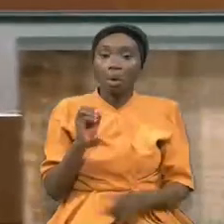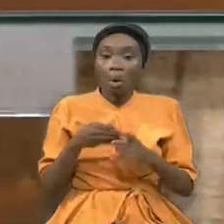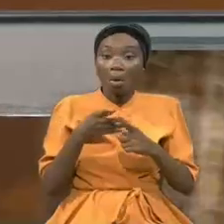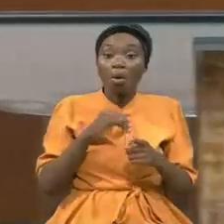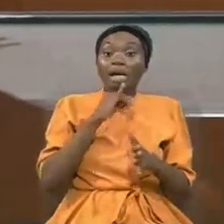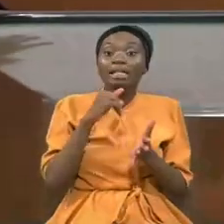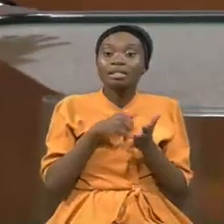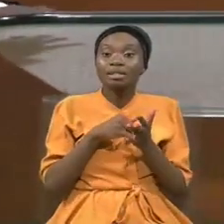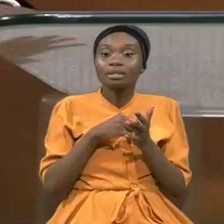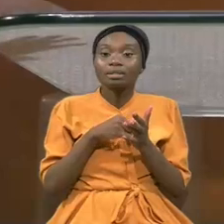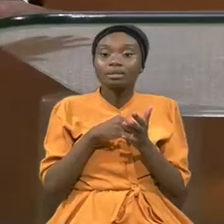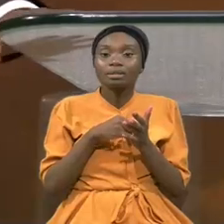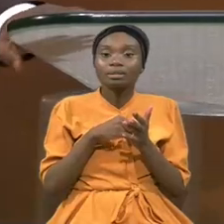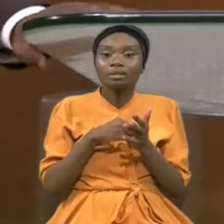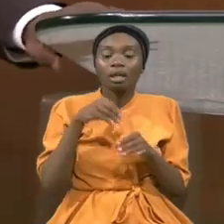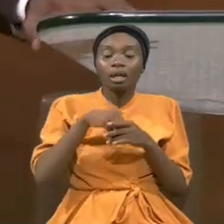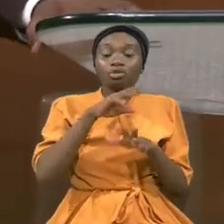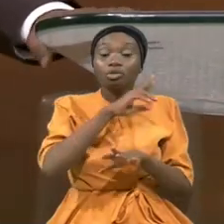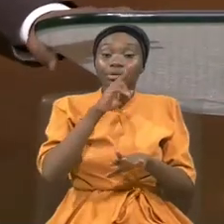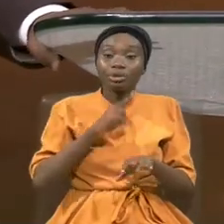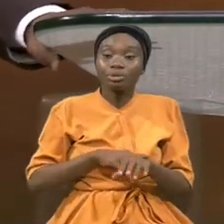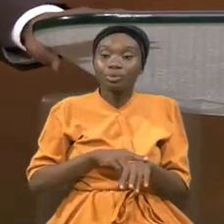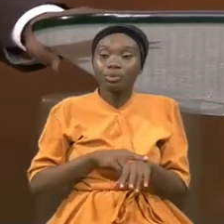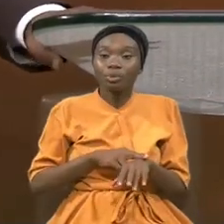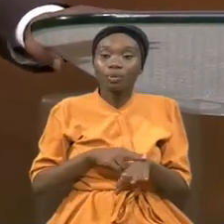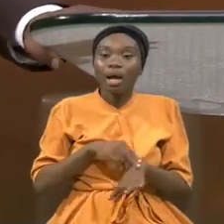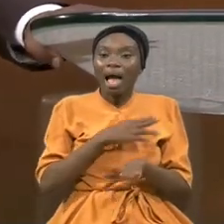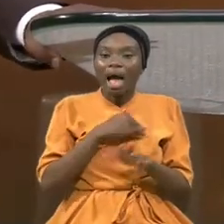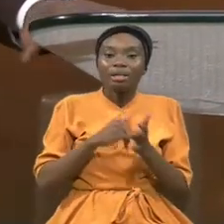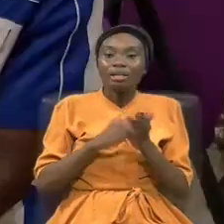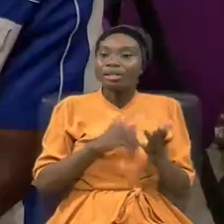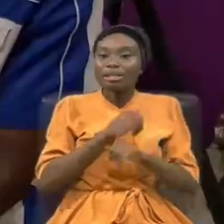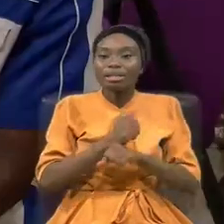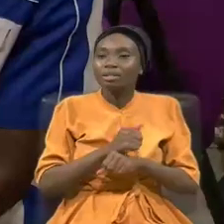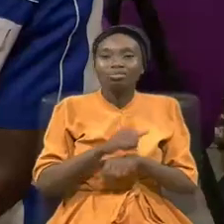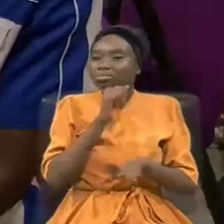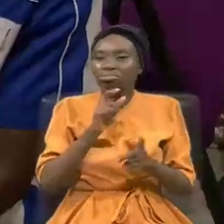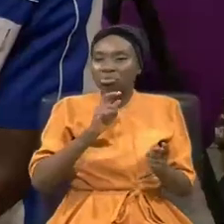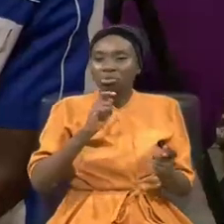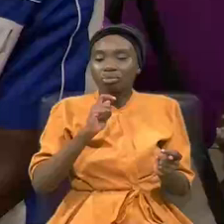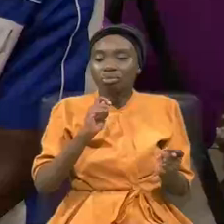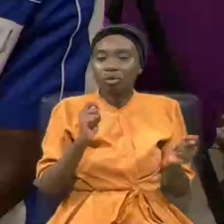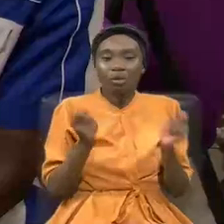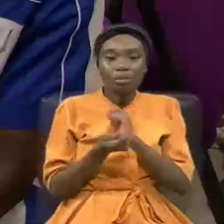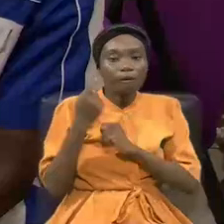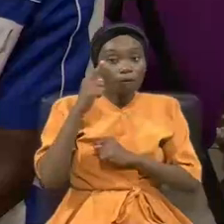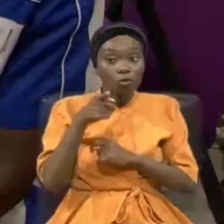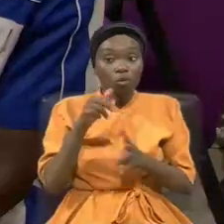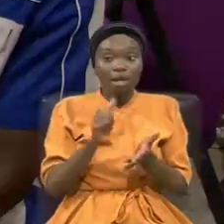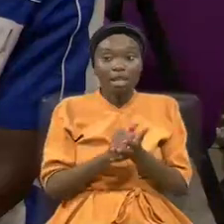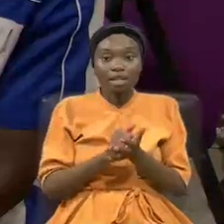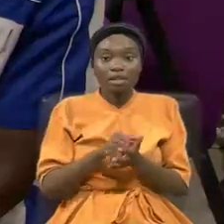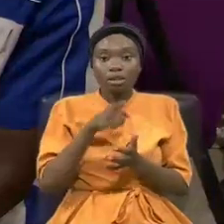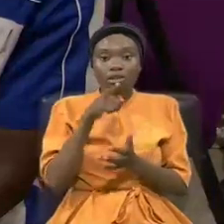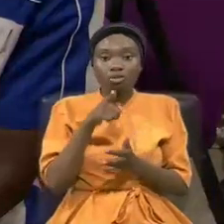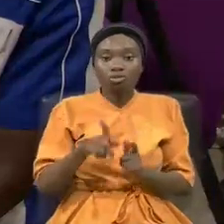Ou bien, c'est dans ta nature et c'est irréversible pour toi que